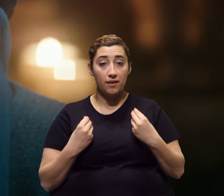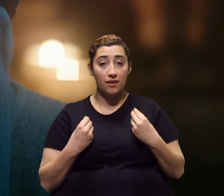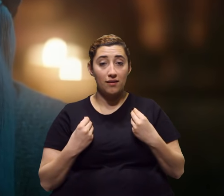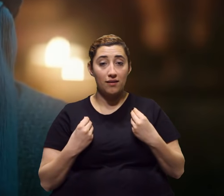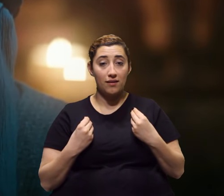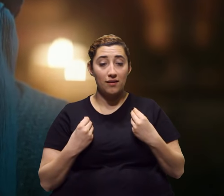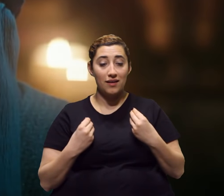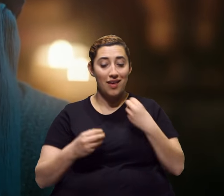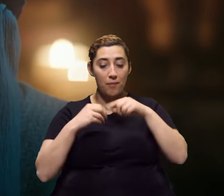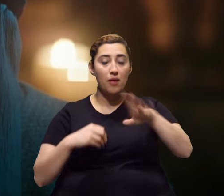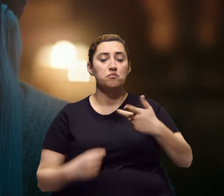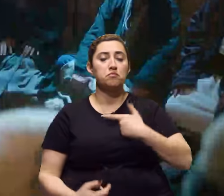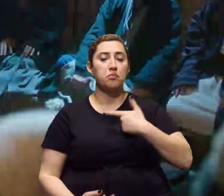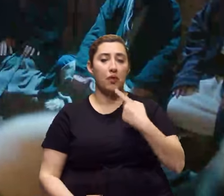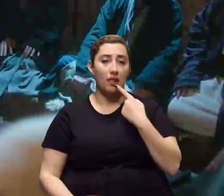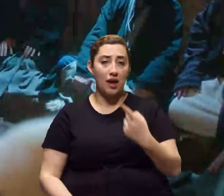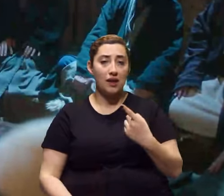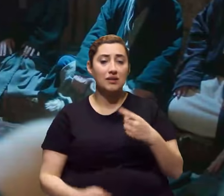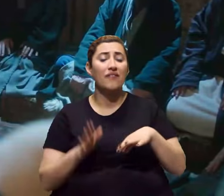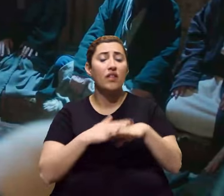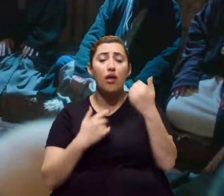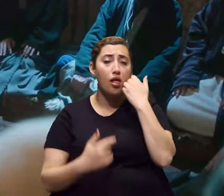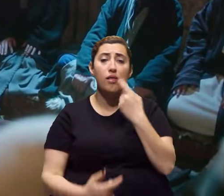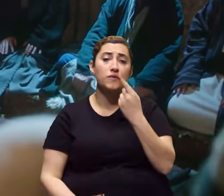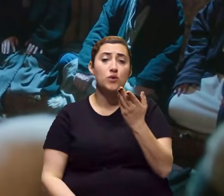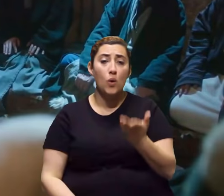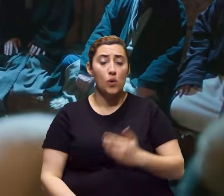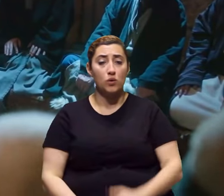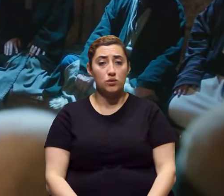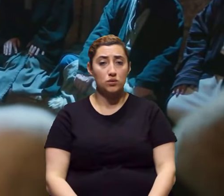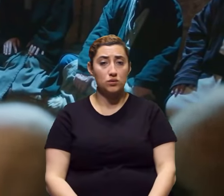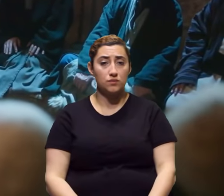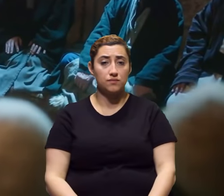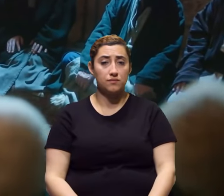Rızka benimdir dersin. Niçin yalan söylersin?